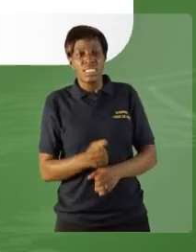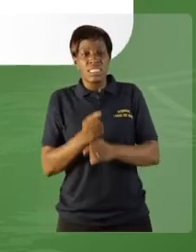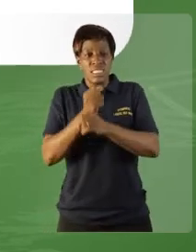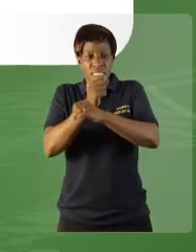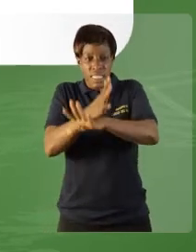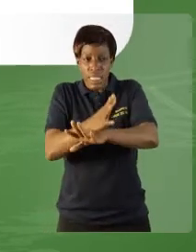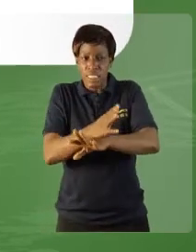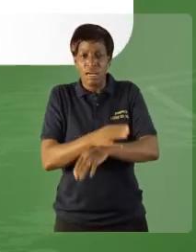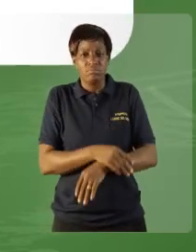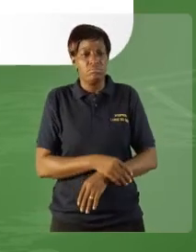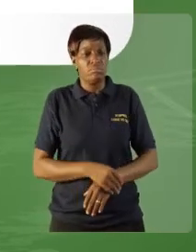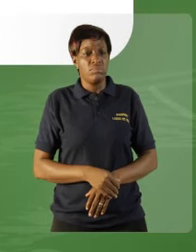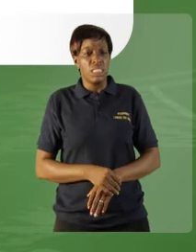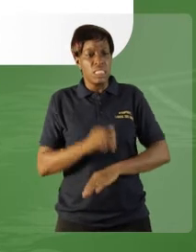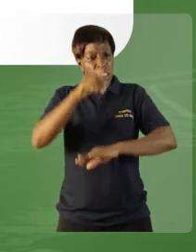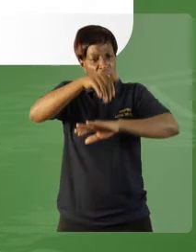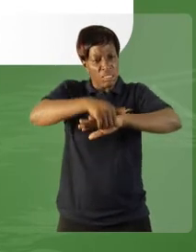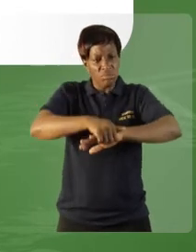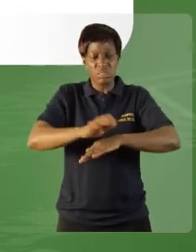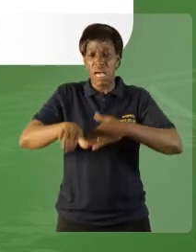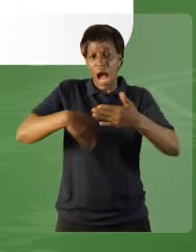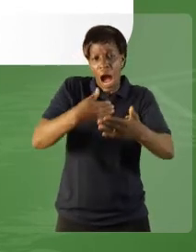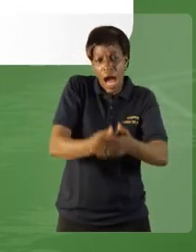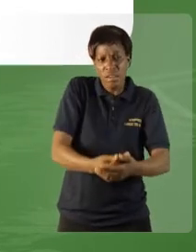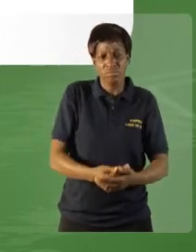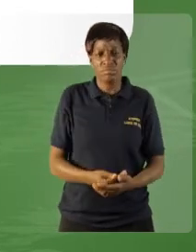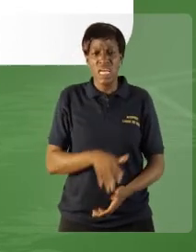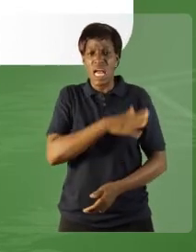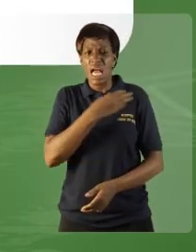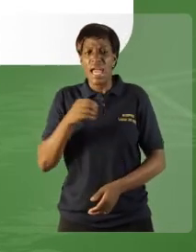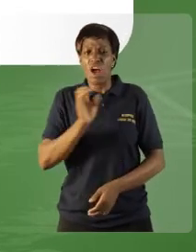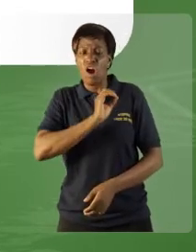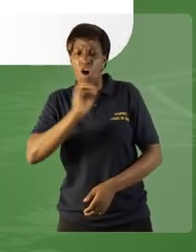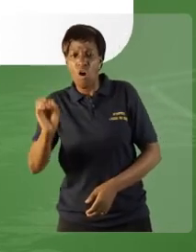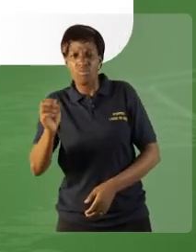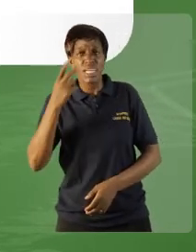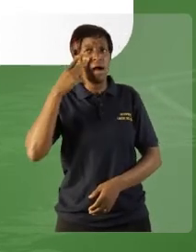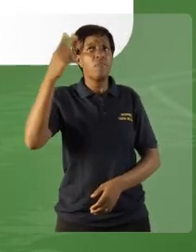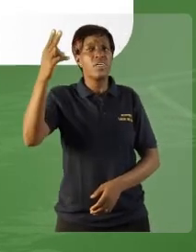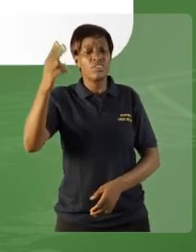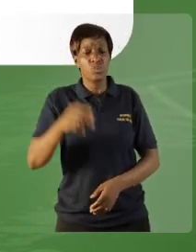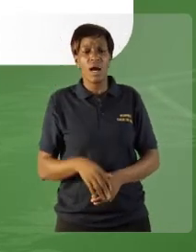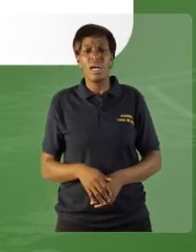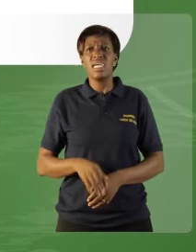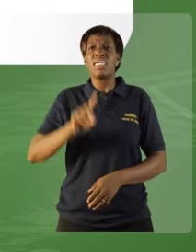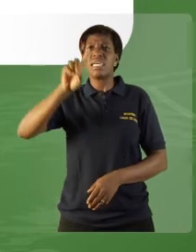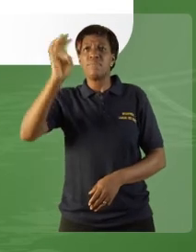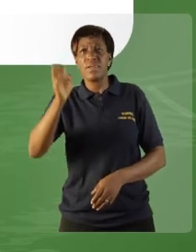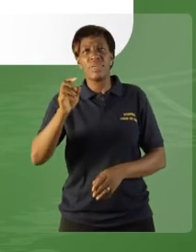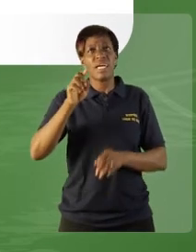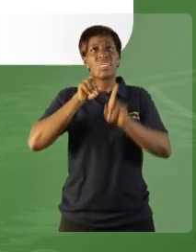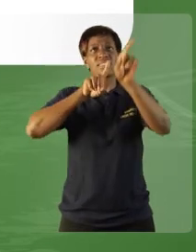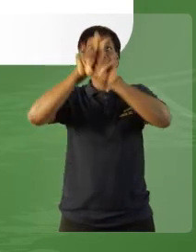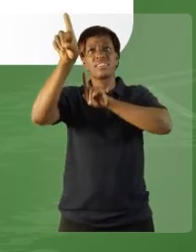Il veut tout simplement dire que déjà la nuit tombait et on apercevait les premières